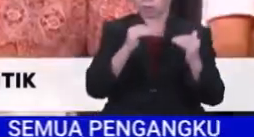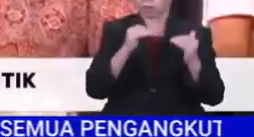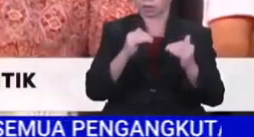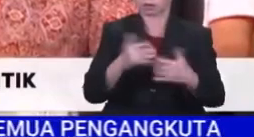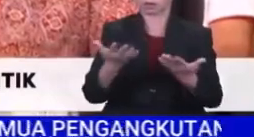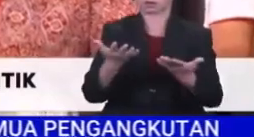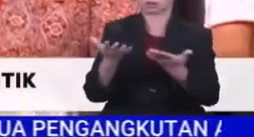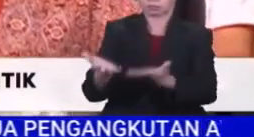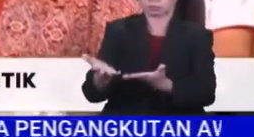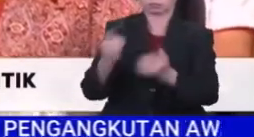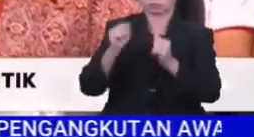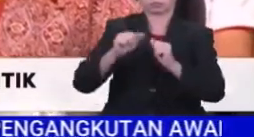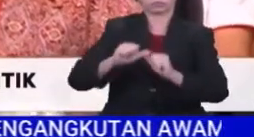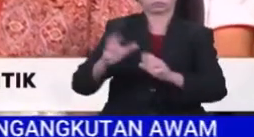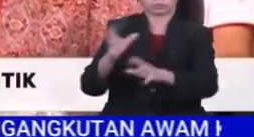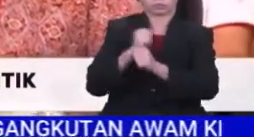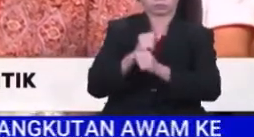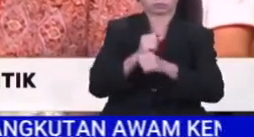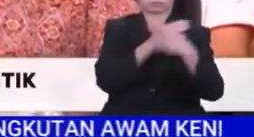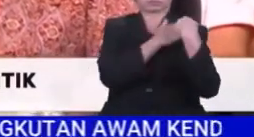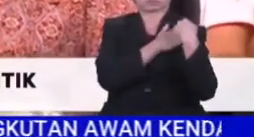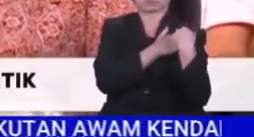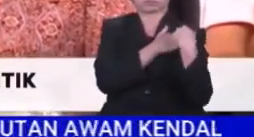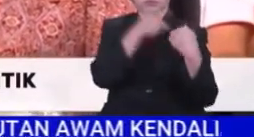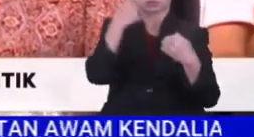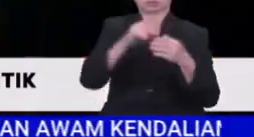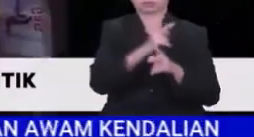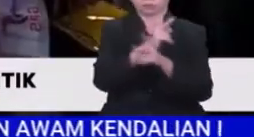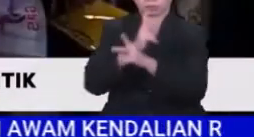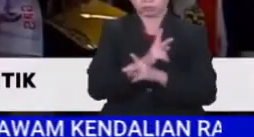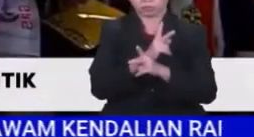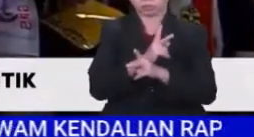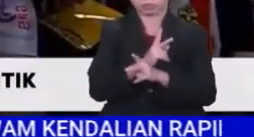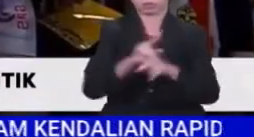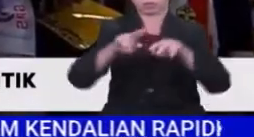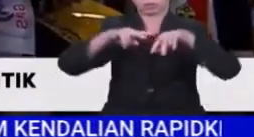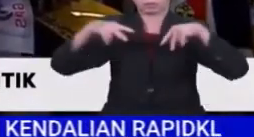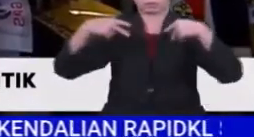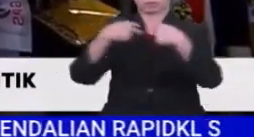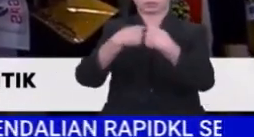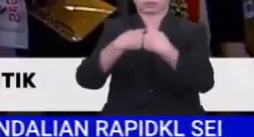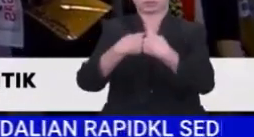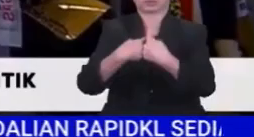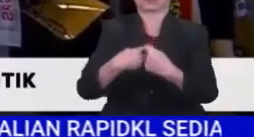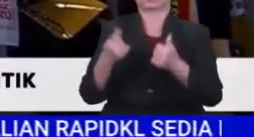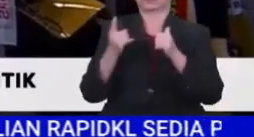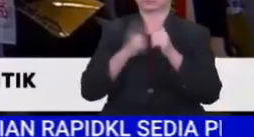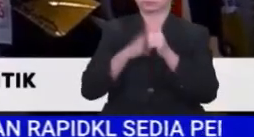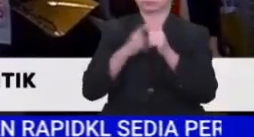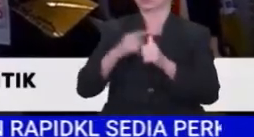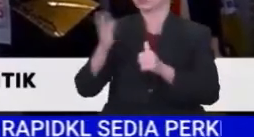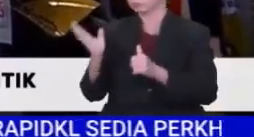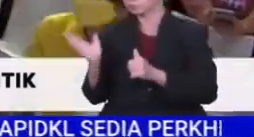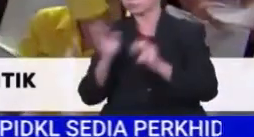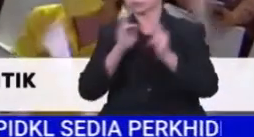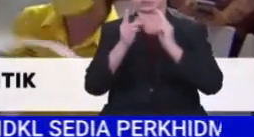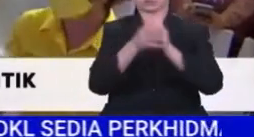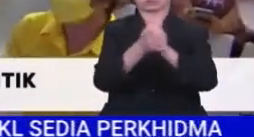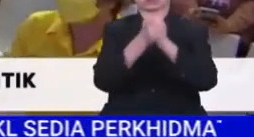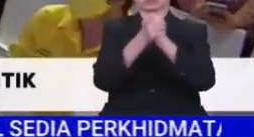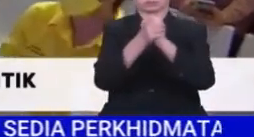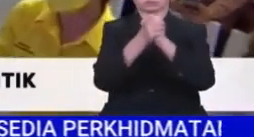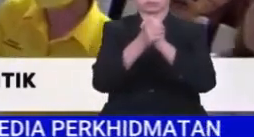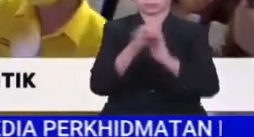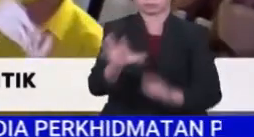agar saya perkenaan act terus mengalah tanggung jawab untuk menjaga dan memelihara party terdahulu bila mengucapkan tanya